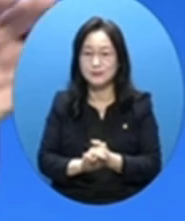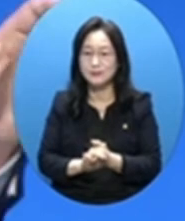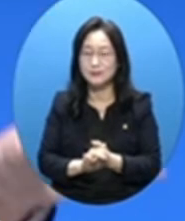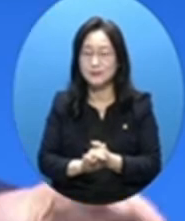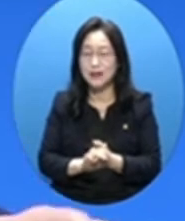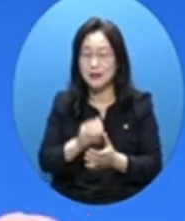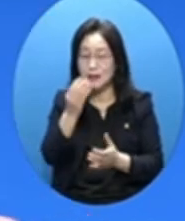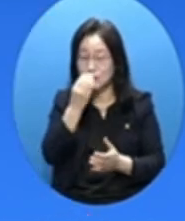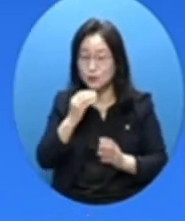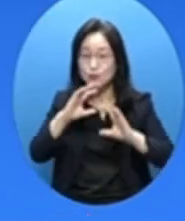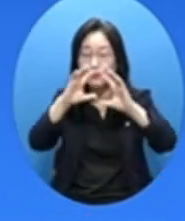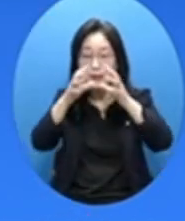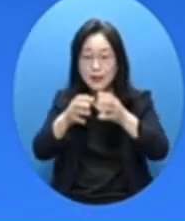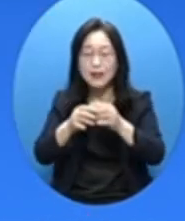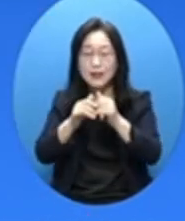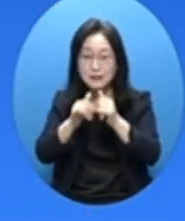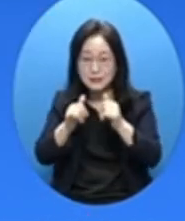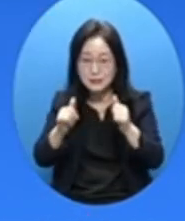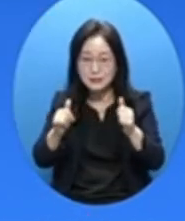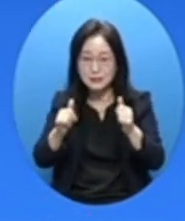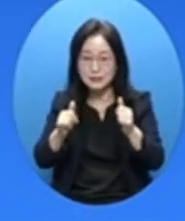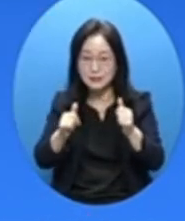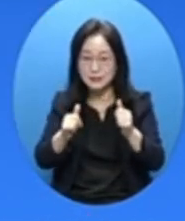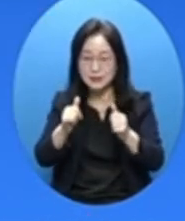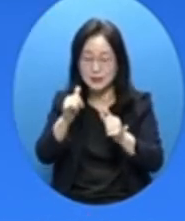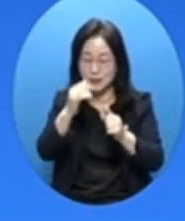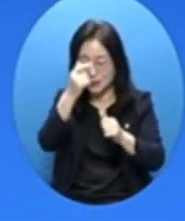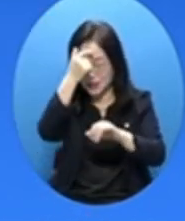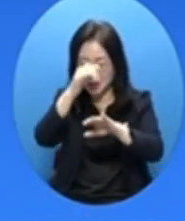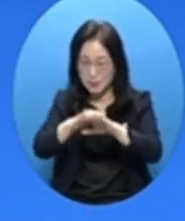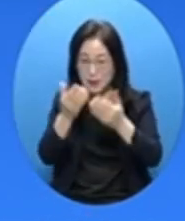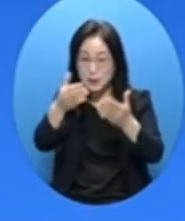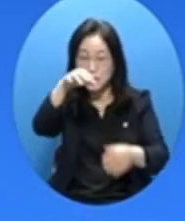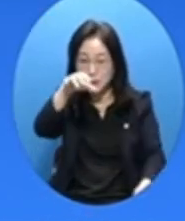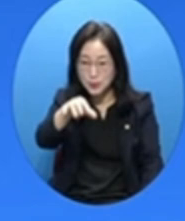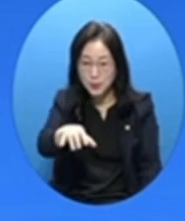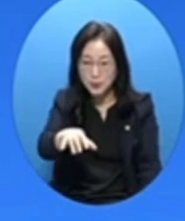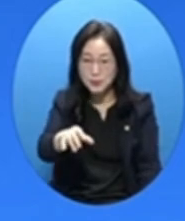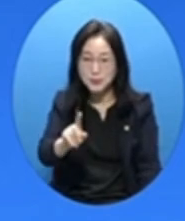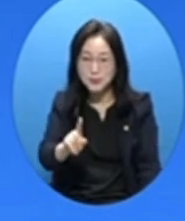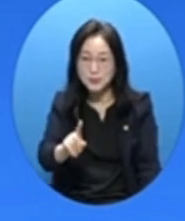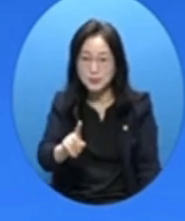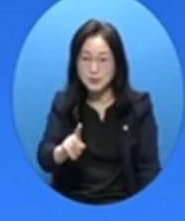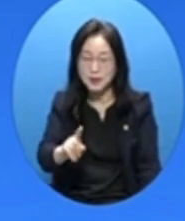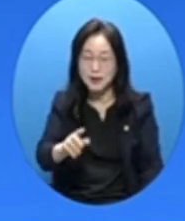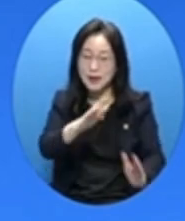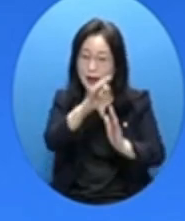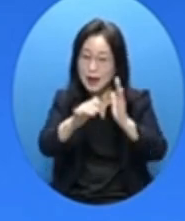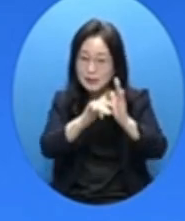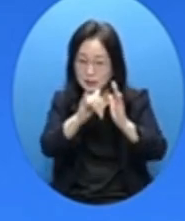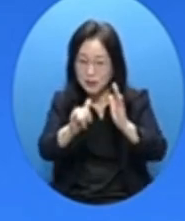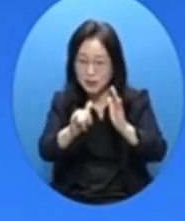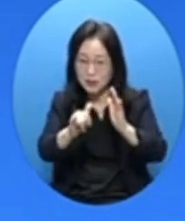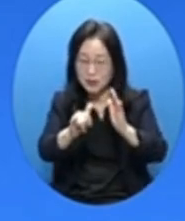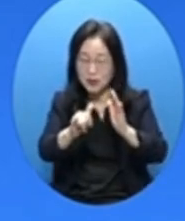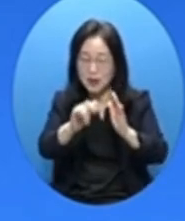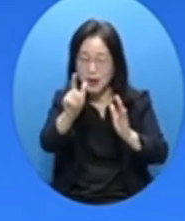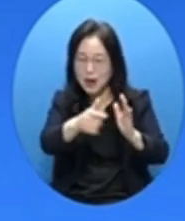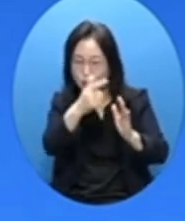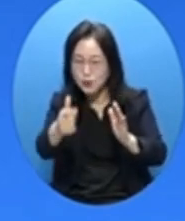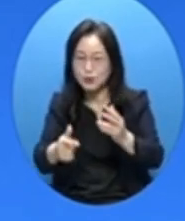유대인 회당에서 가정에서 예배를 드릴 때 하루에 두 번씩